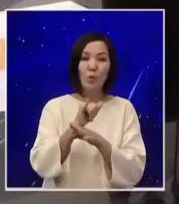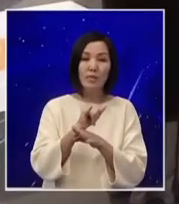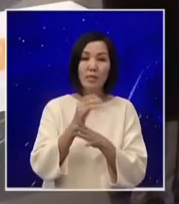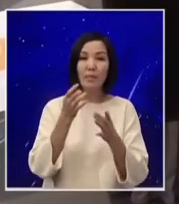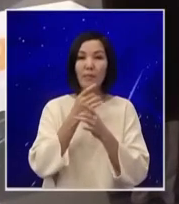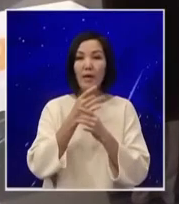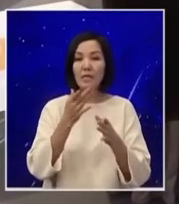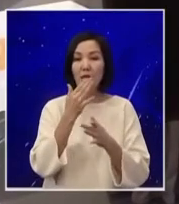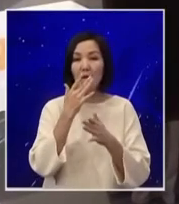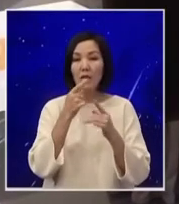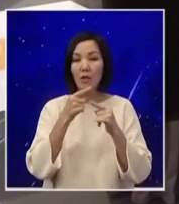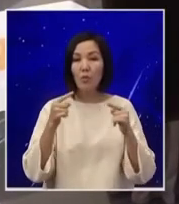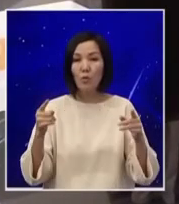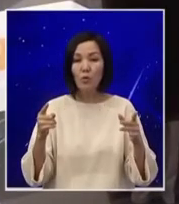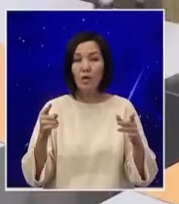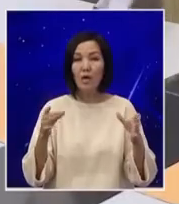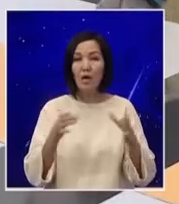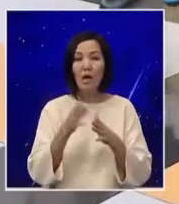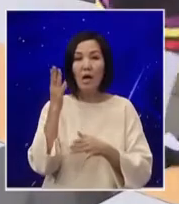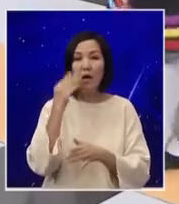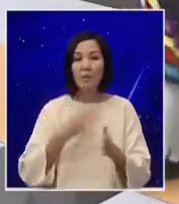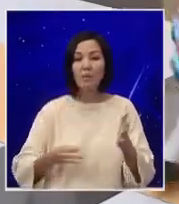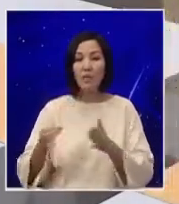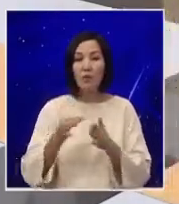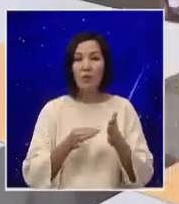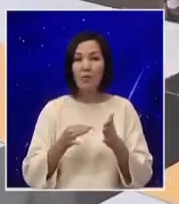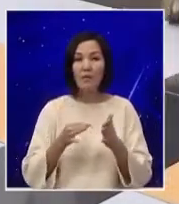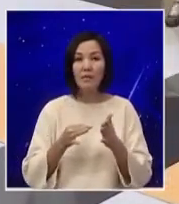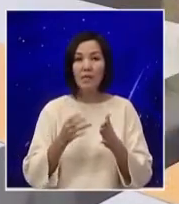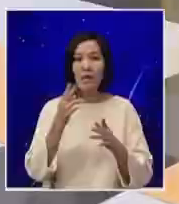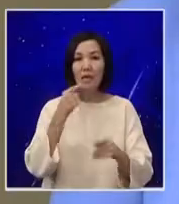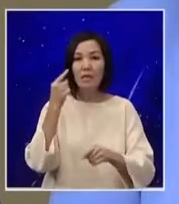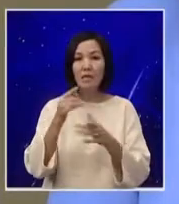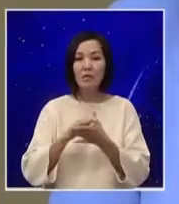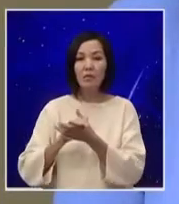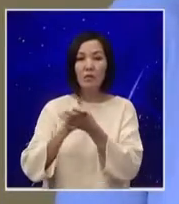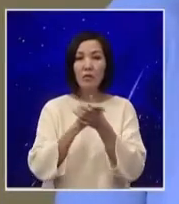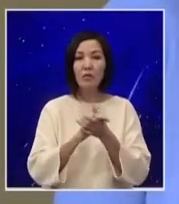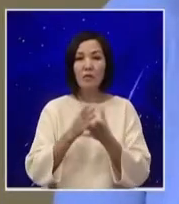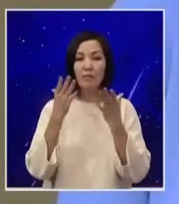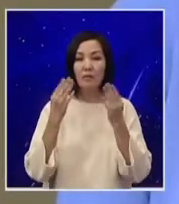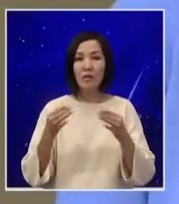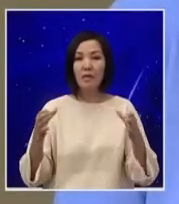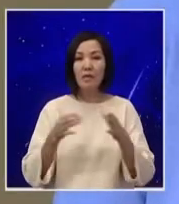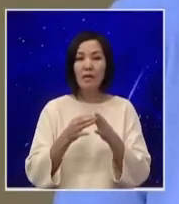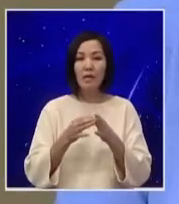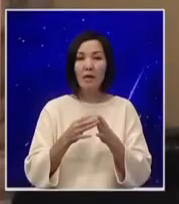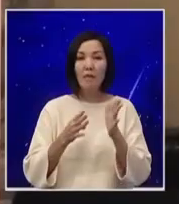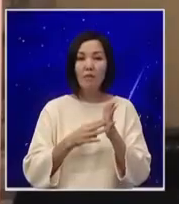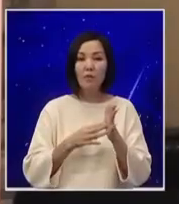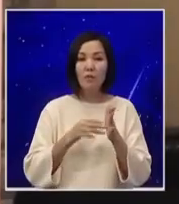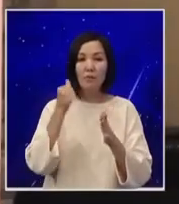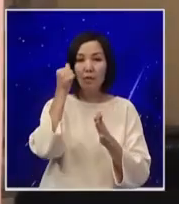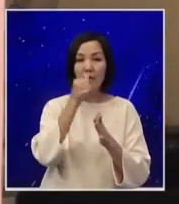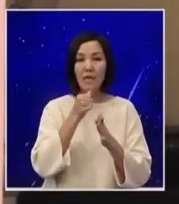этнокультурных объединений области ассамблеи народа казахстана традиционно проводится праздник ко дню пожилых людей и вот уже восемь лет его